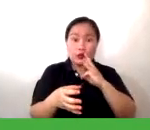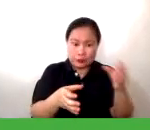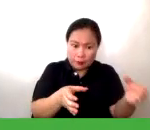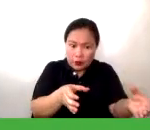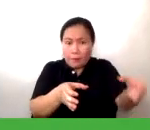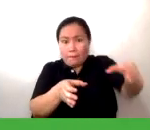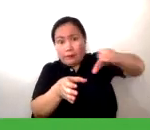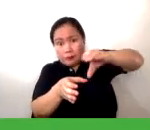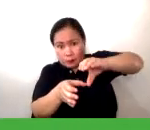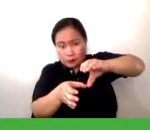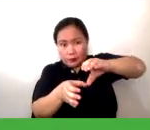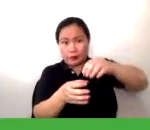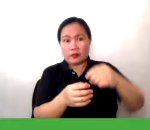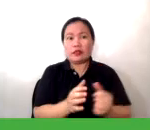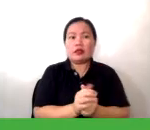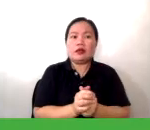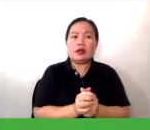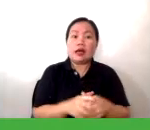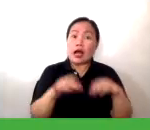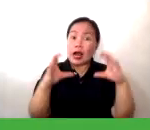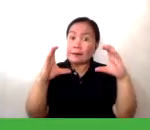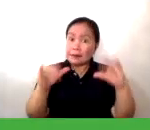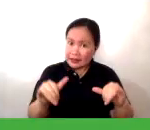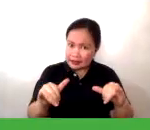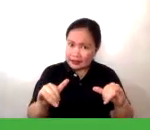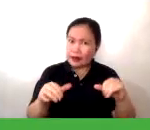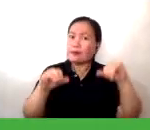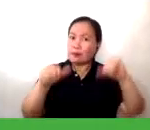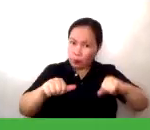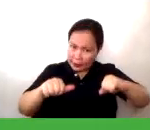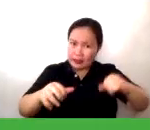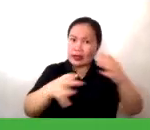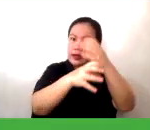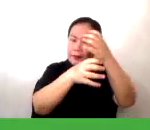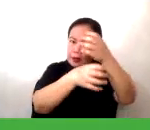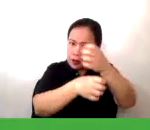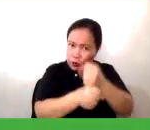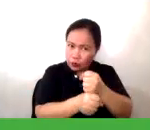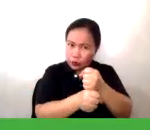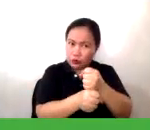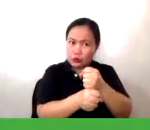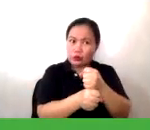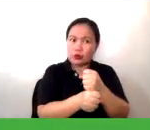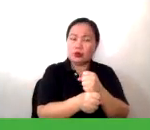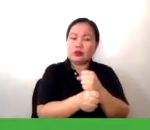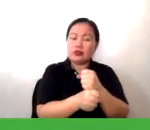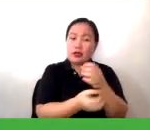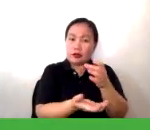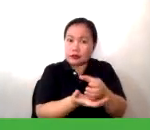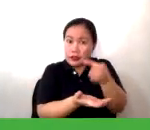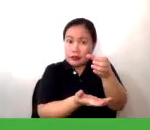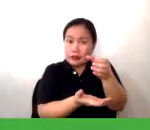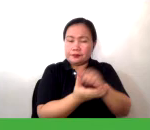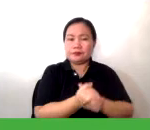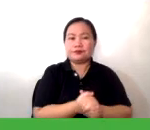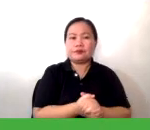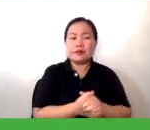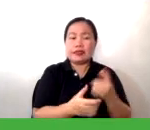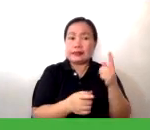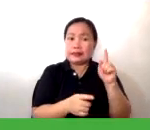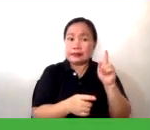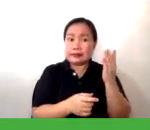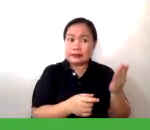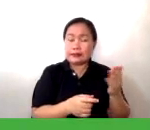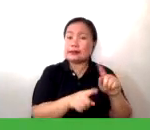yung capacity. Okay? So, it refers to how much a container will hold. Okay. And